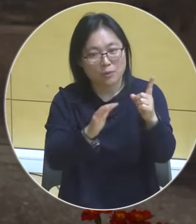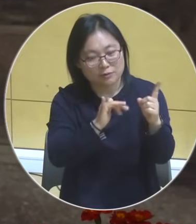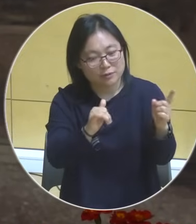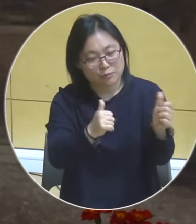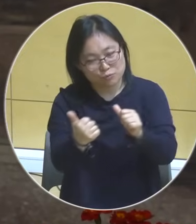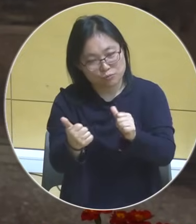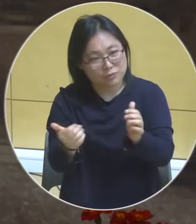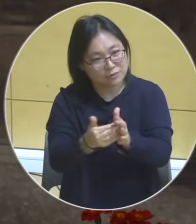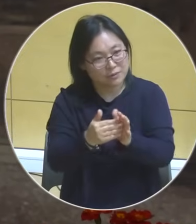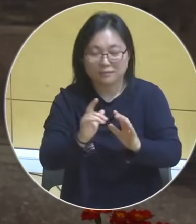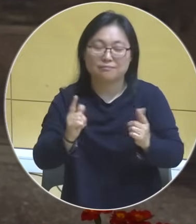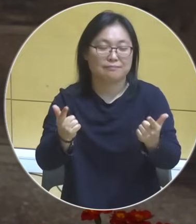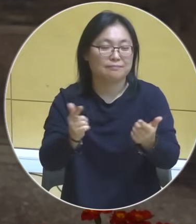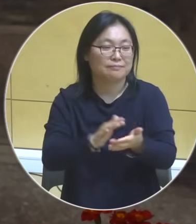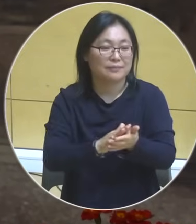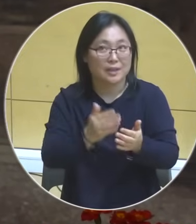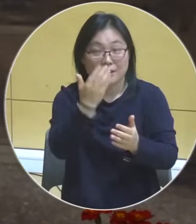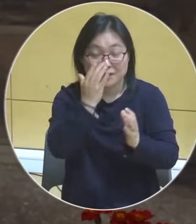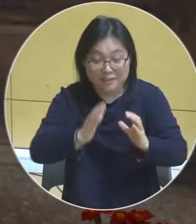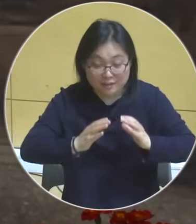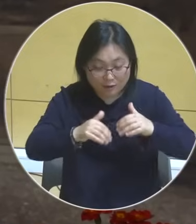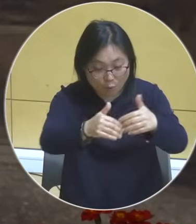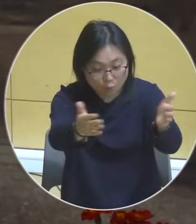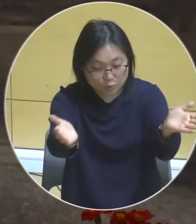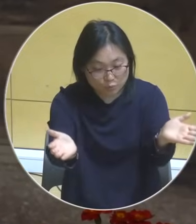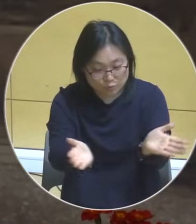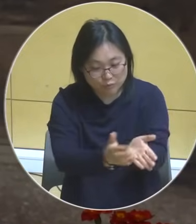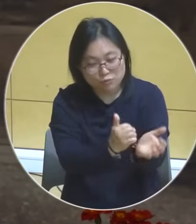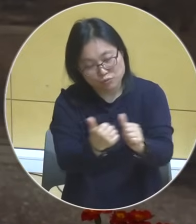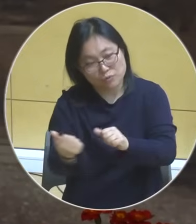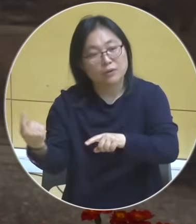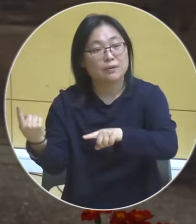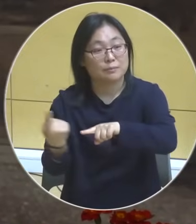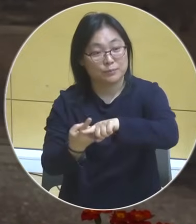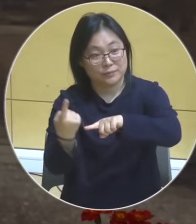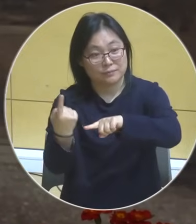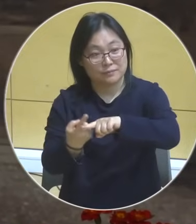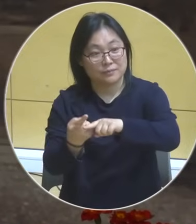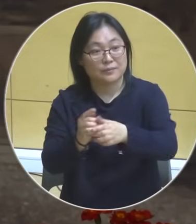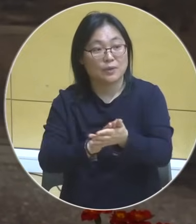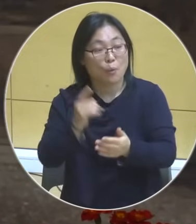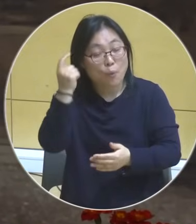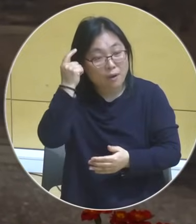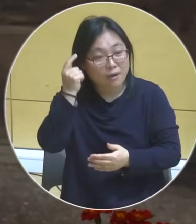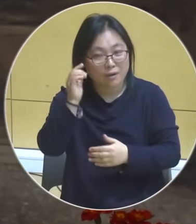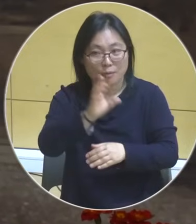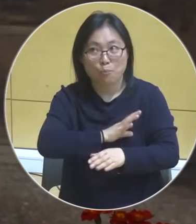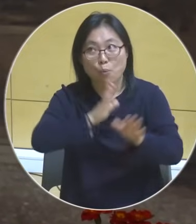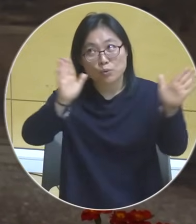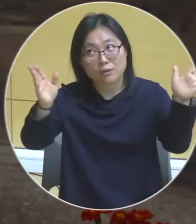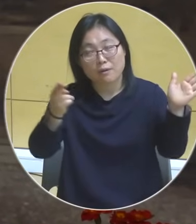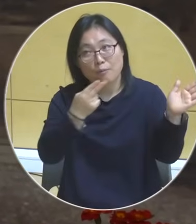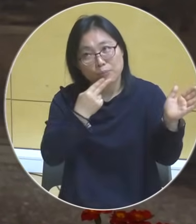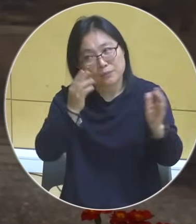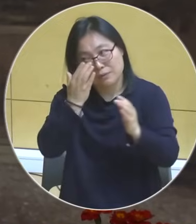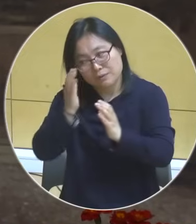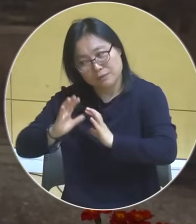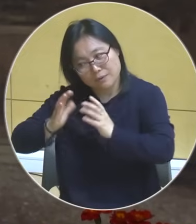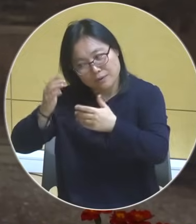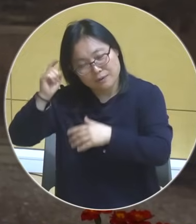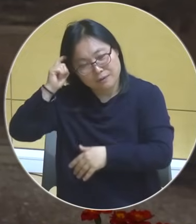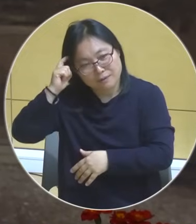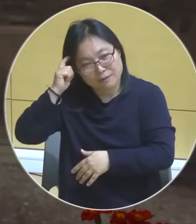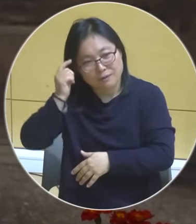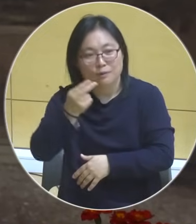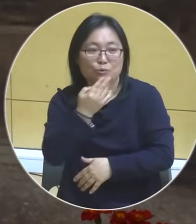죽음이 아니었습니다. 이스라엘 공동체의 죽음과 마찬가지였습니다. 왜냐하면 모세가 없는 이스라엘은